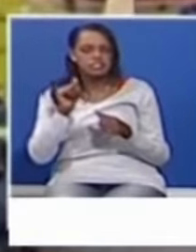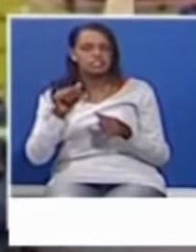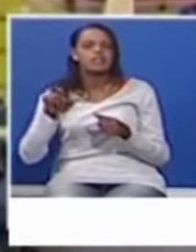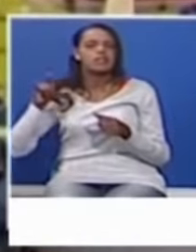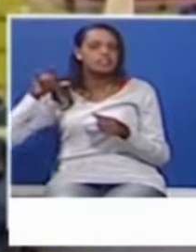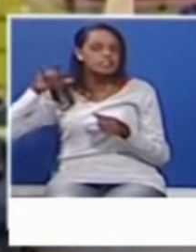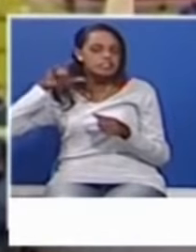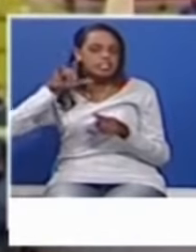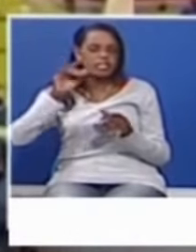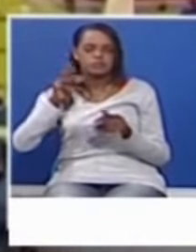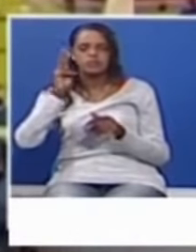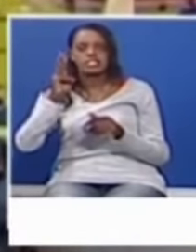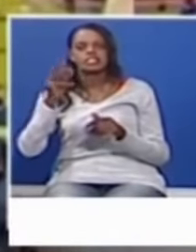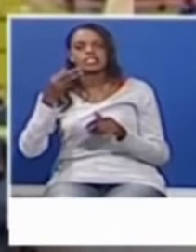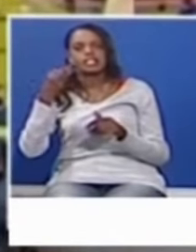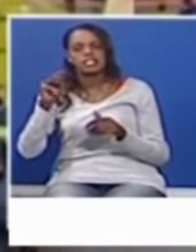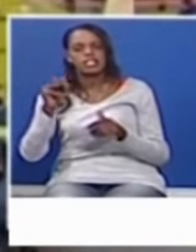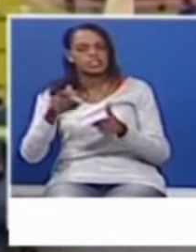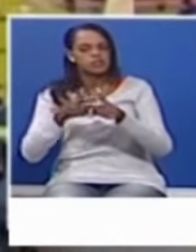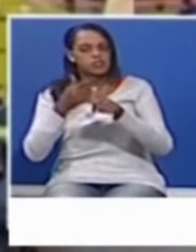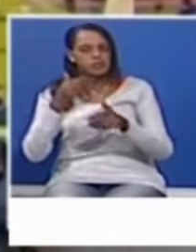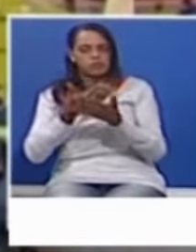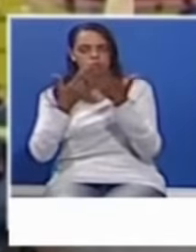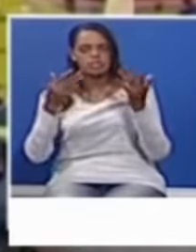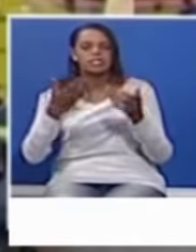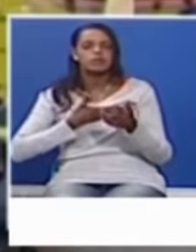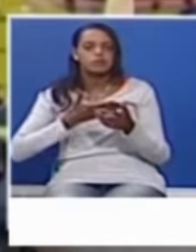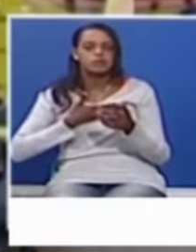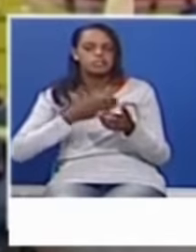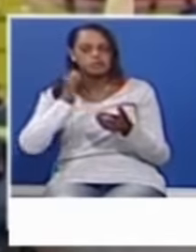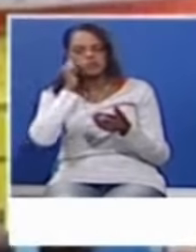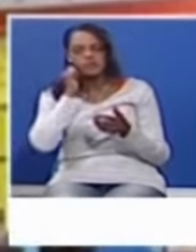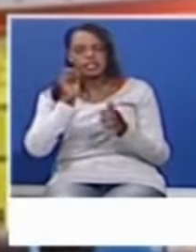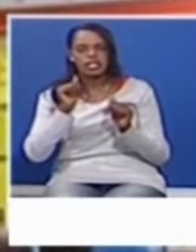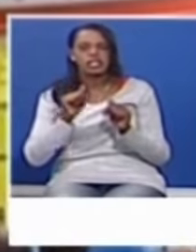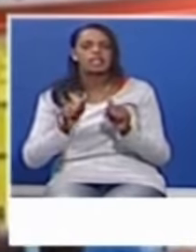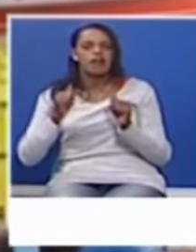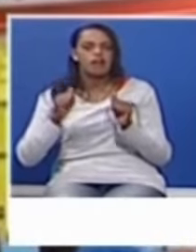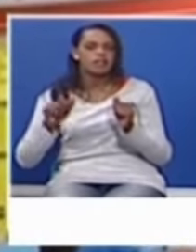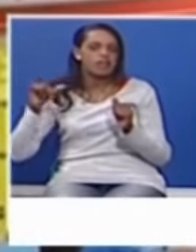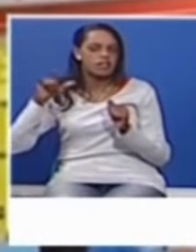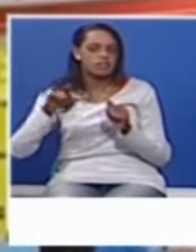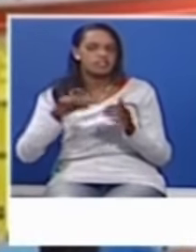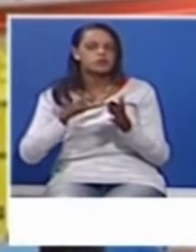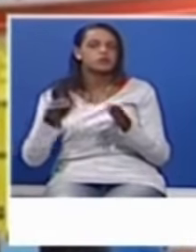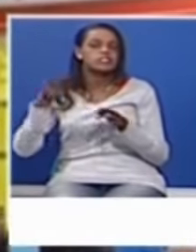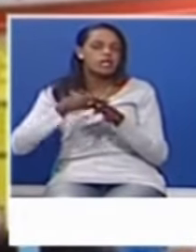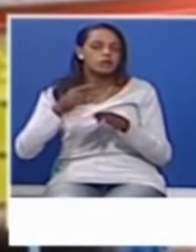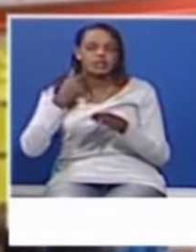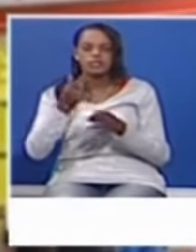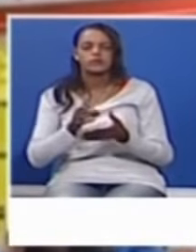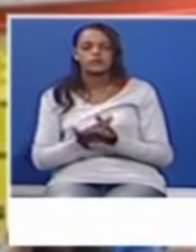زتسميا نفرتوكينات بسلست حدار كنت جمرة بمقلات ببزحي بمفراي نمسار حيل اير حقرو كنت امبرا مخانو عن